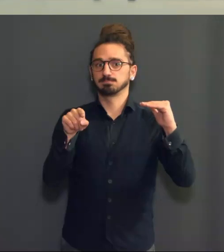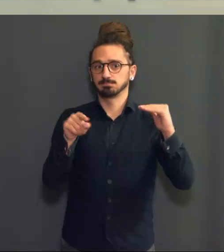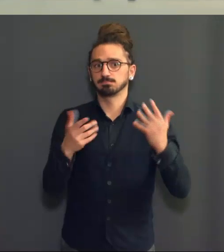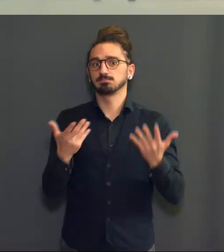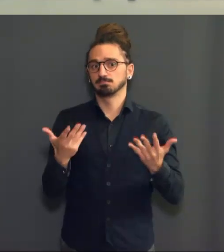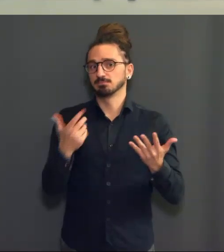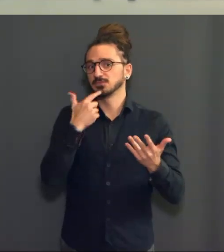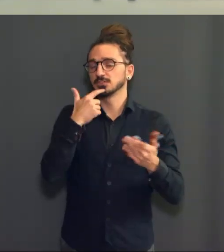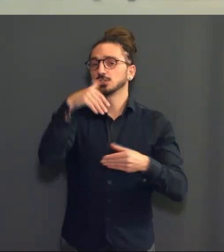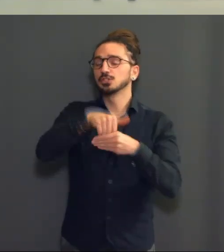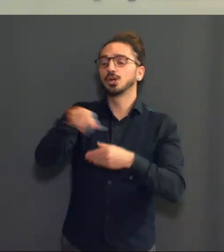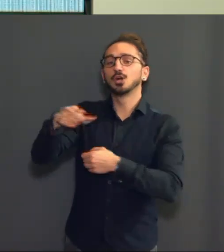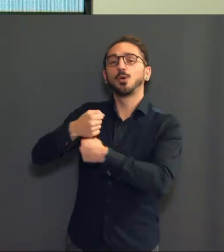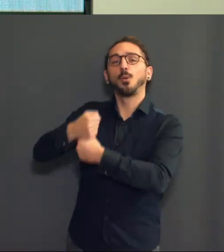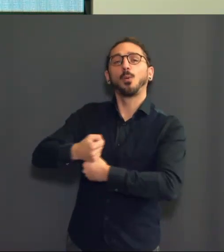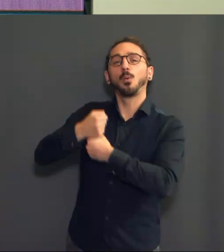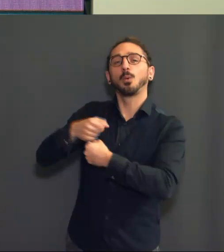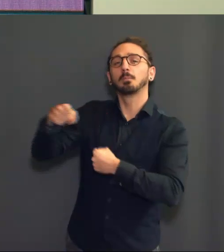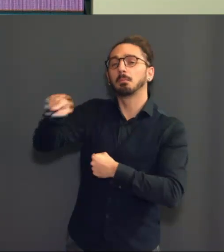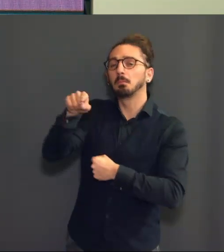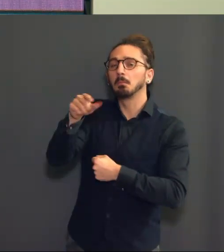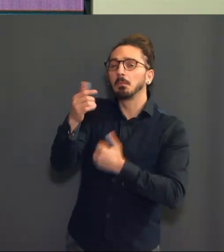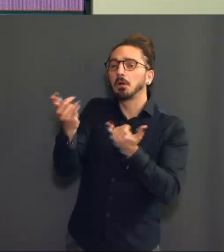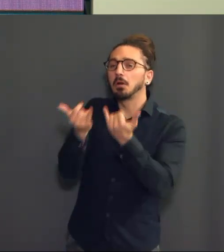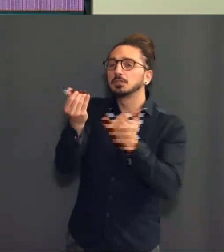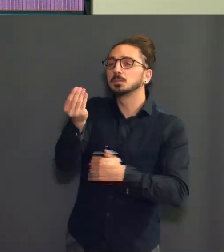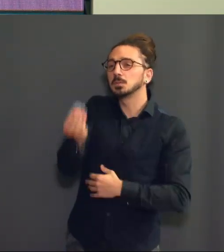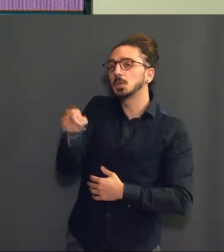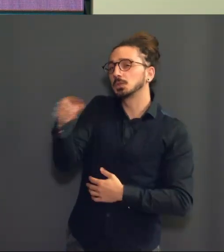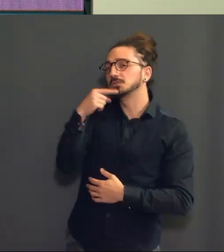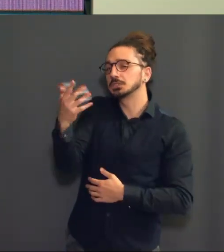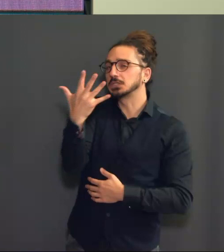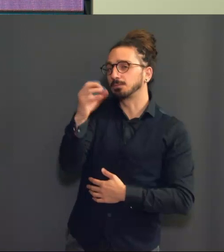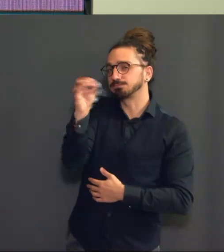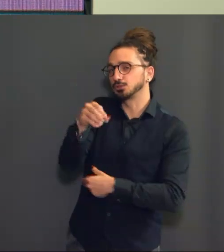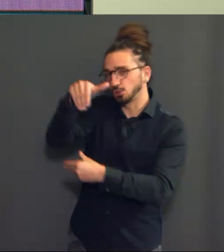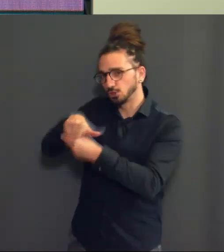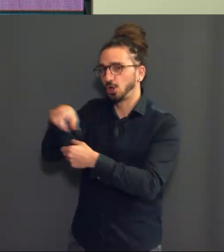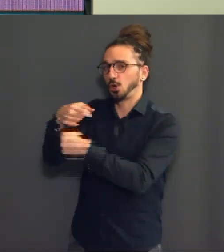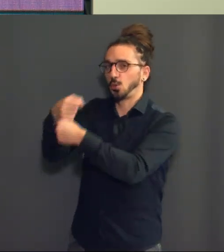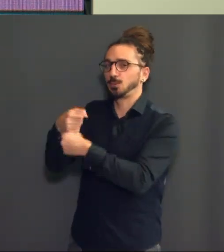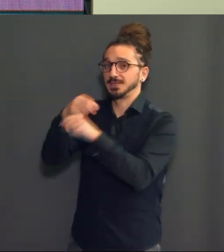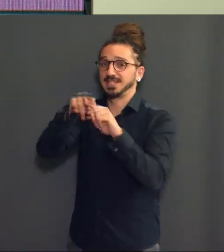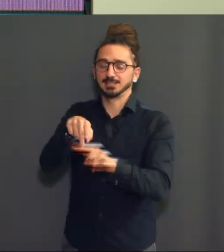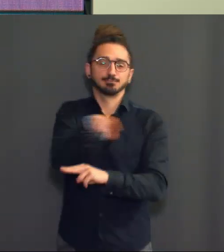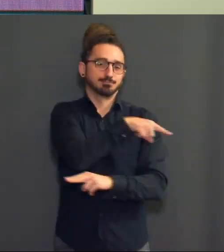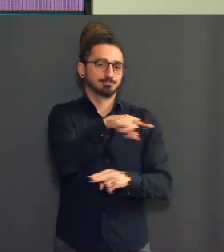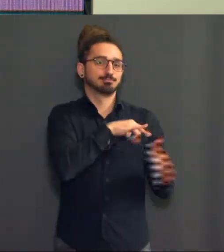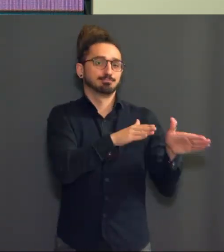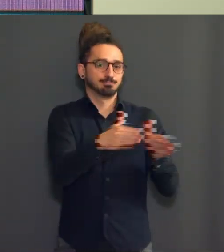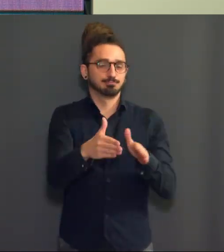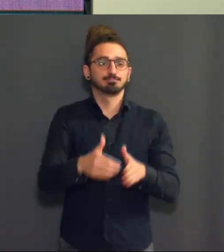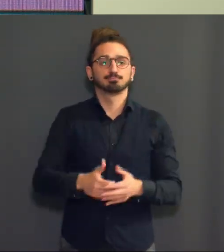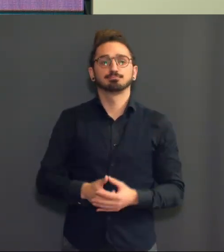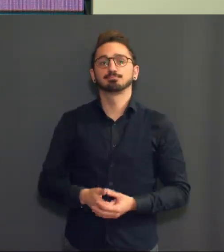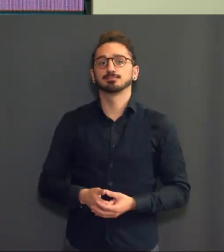de repos et de soins. Alors, le thème du jour va être celui de la mobilité. On le fait tous les quelques temps,